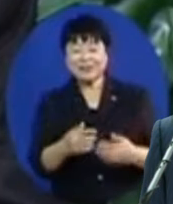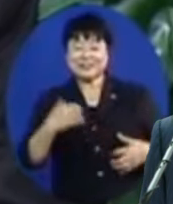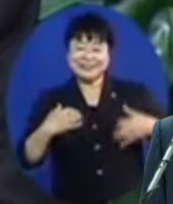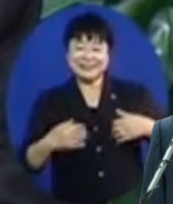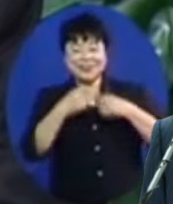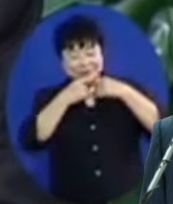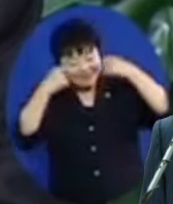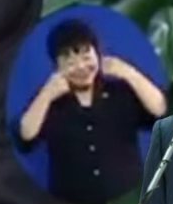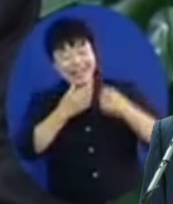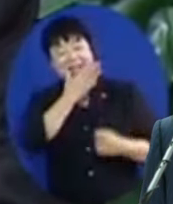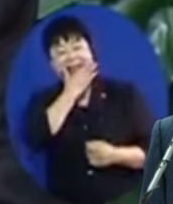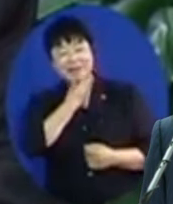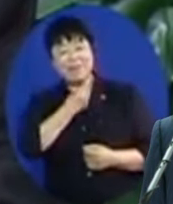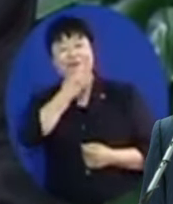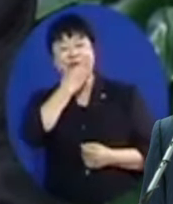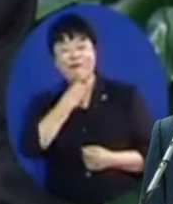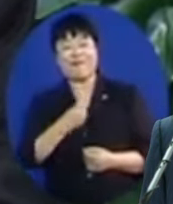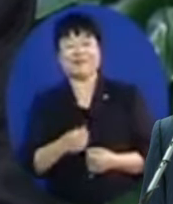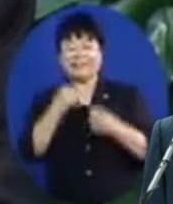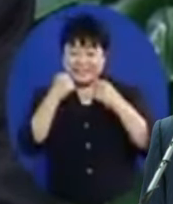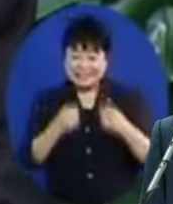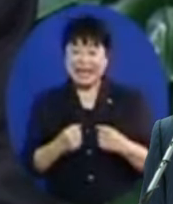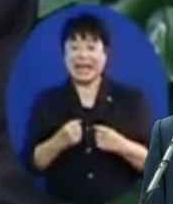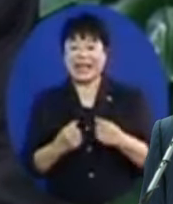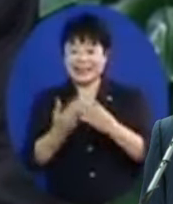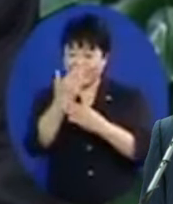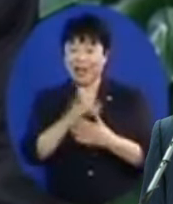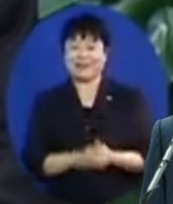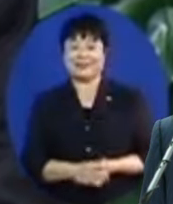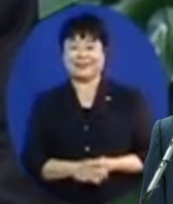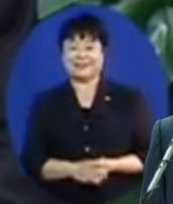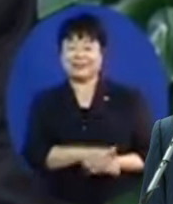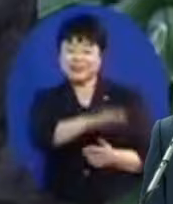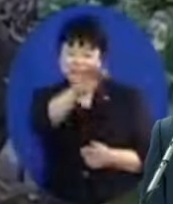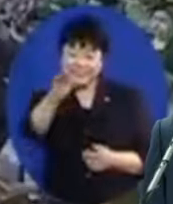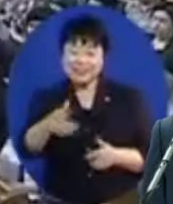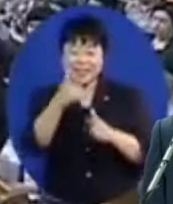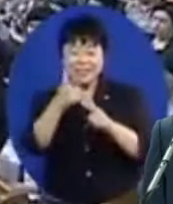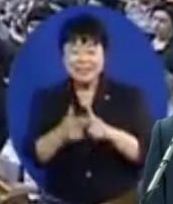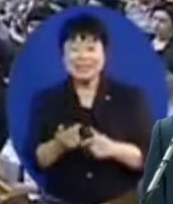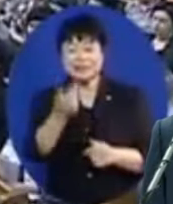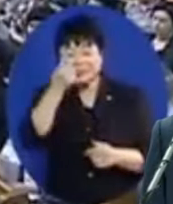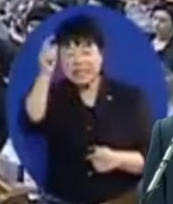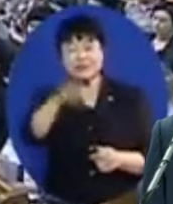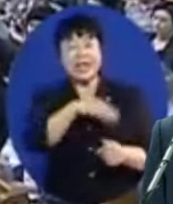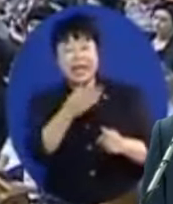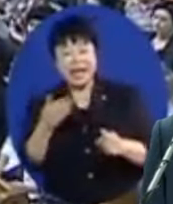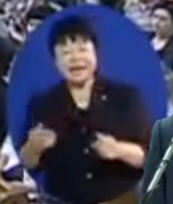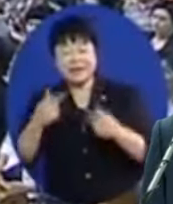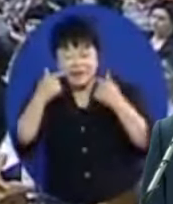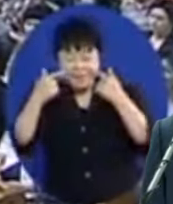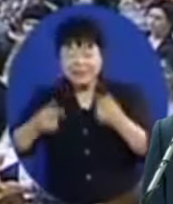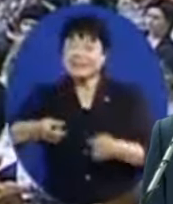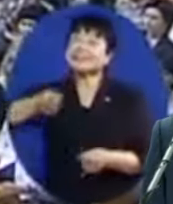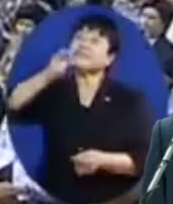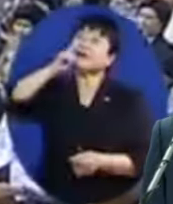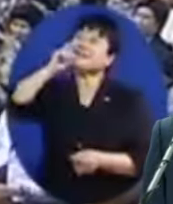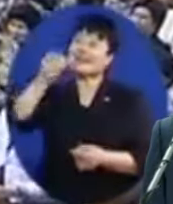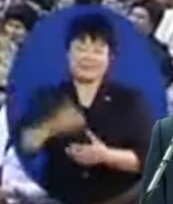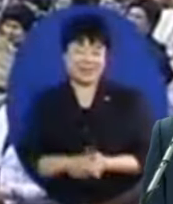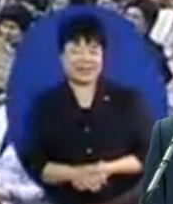즐거움과 행복이 살아서 일어나는 것입니다. 우리는 예수의 생수의 강을 반드시 마셔야 되는